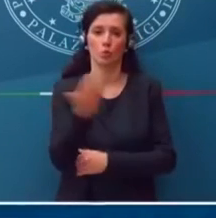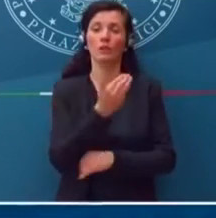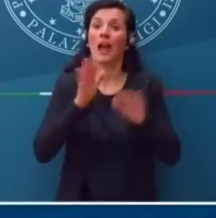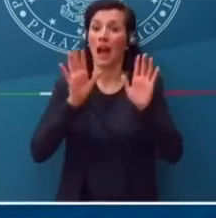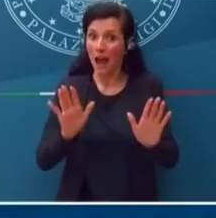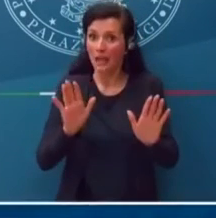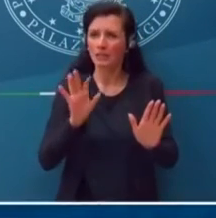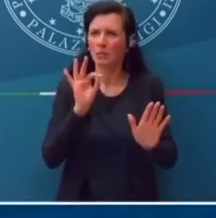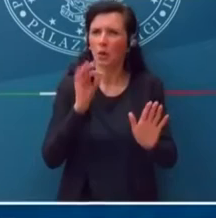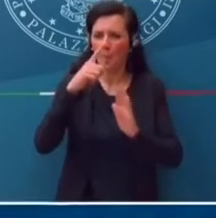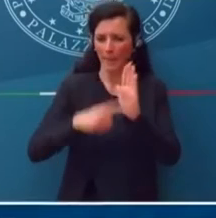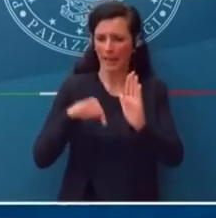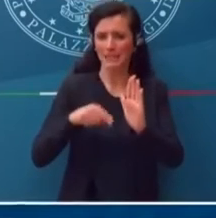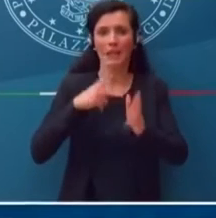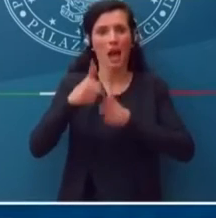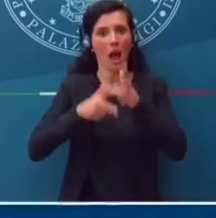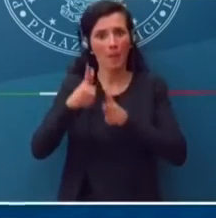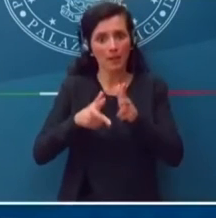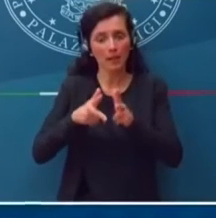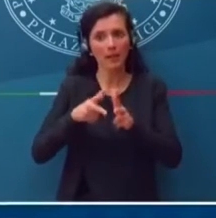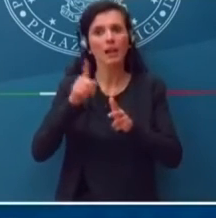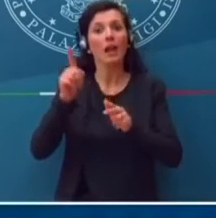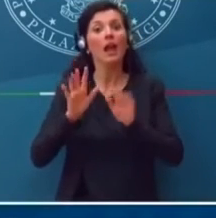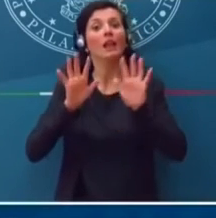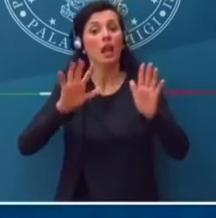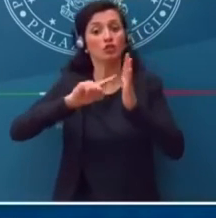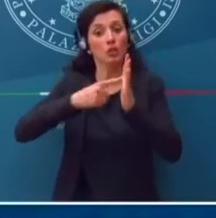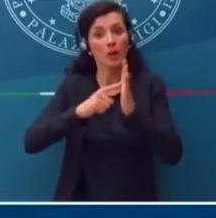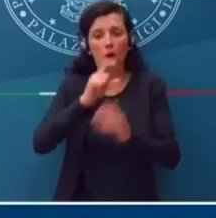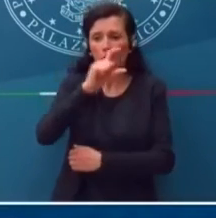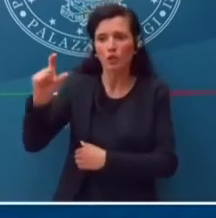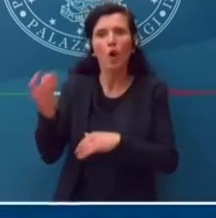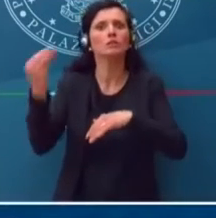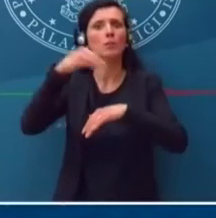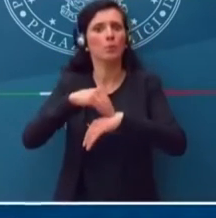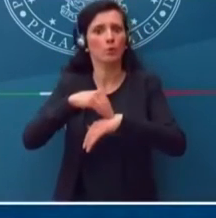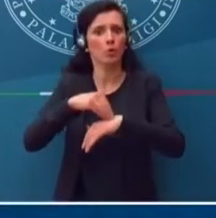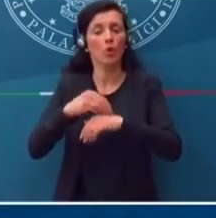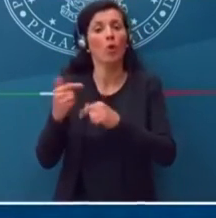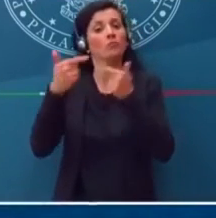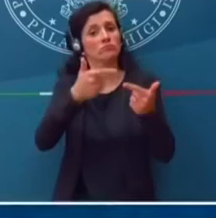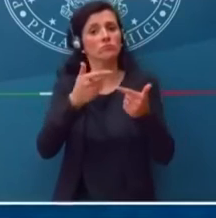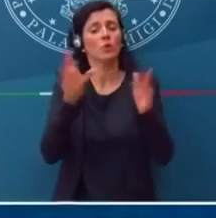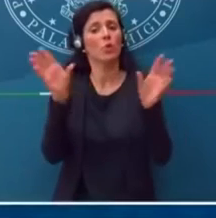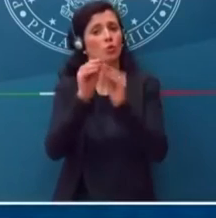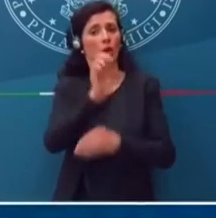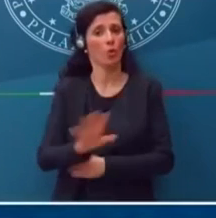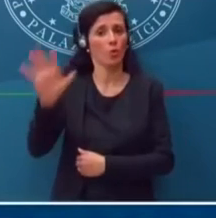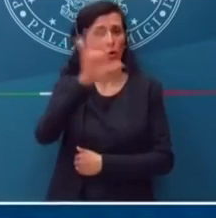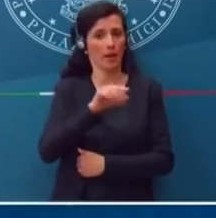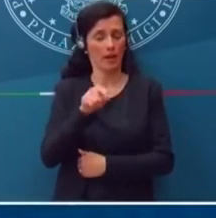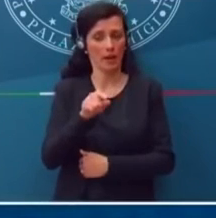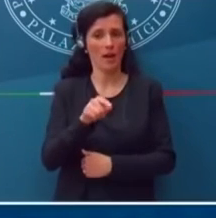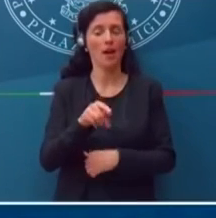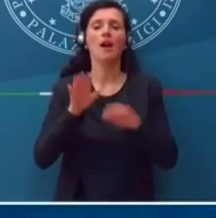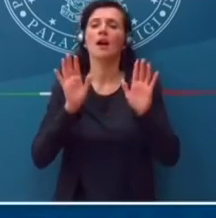sbaglio, di questo mese di aprile è andato addirittura 10 milioni di dosi in più all'Unione Europea. Però